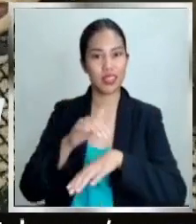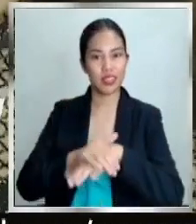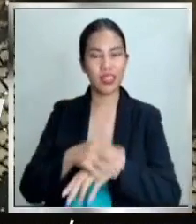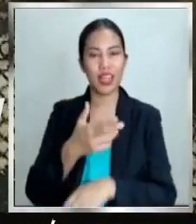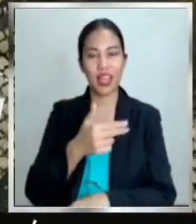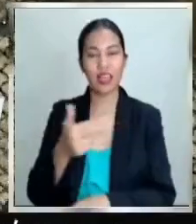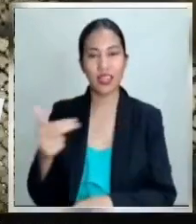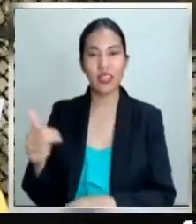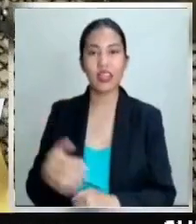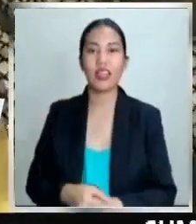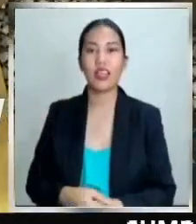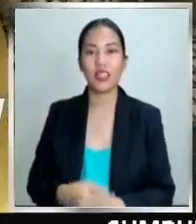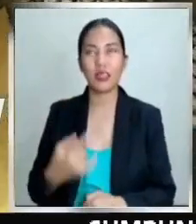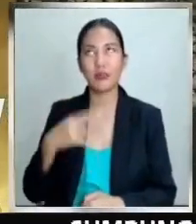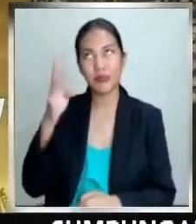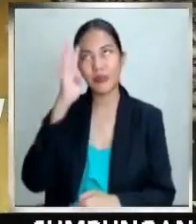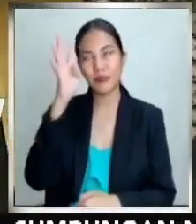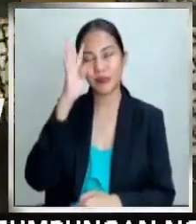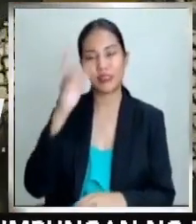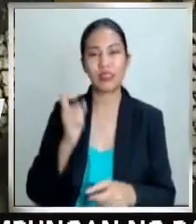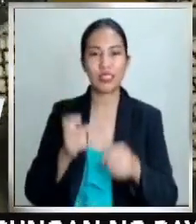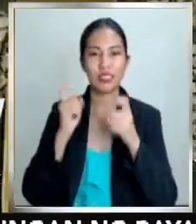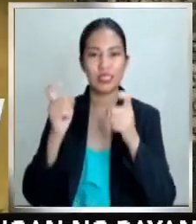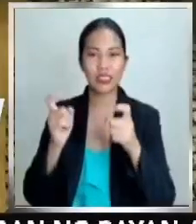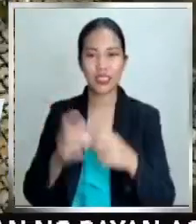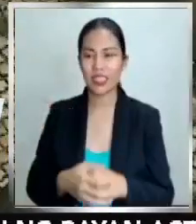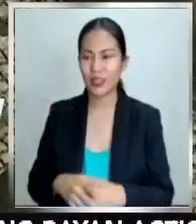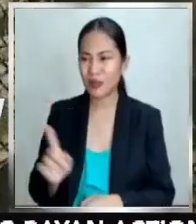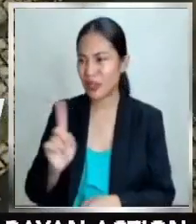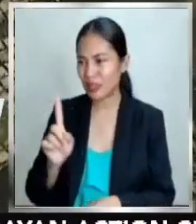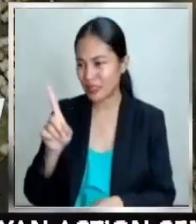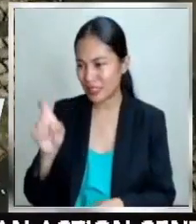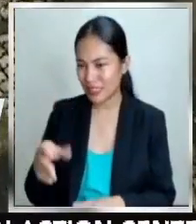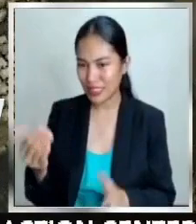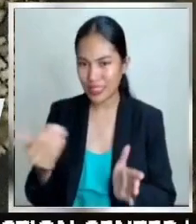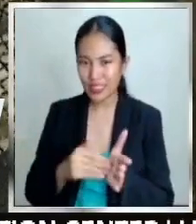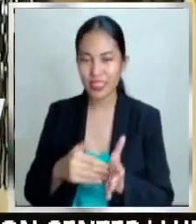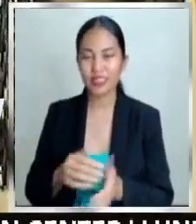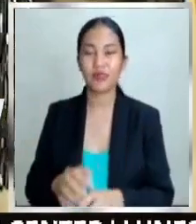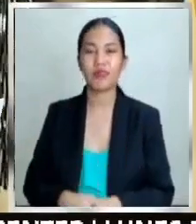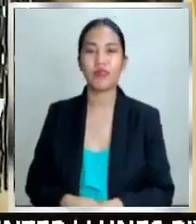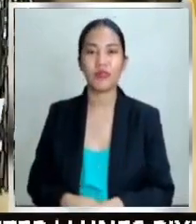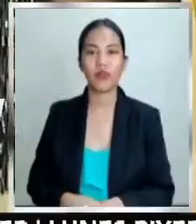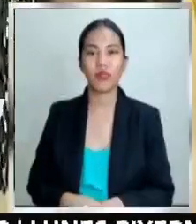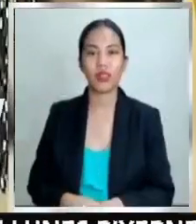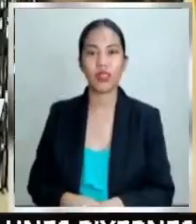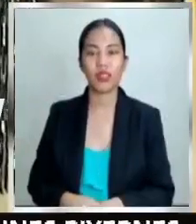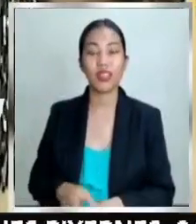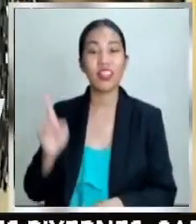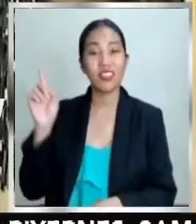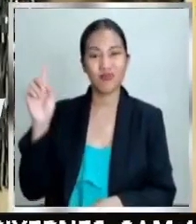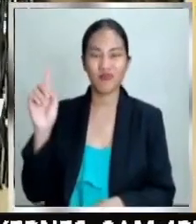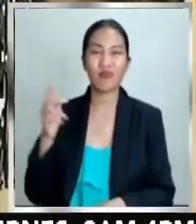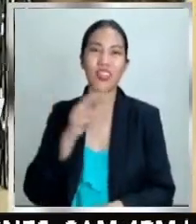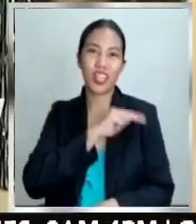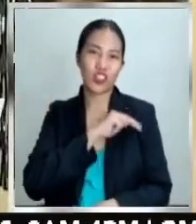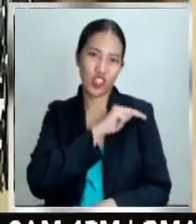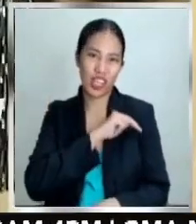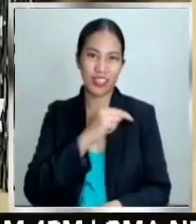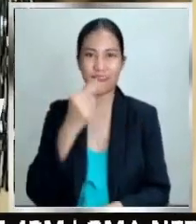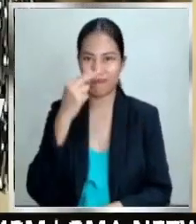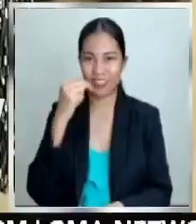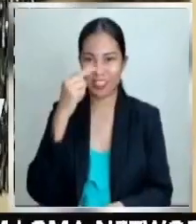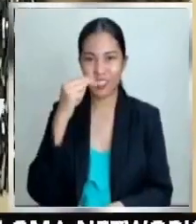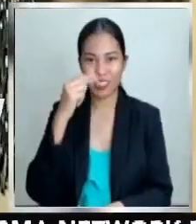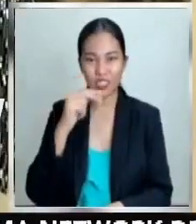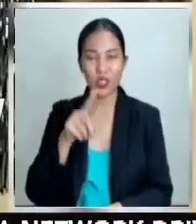kagad. Ano nga ulit yung tanong? Lumabas ang pagiging likas na komedyante ni Herlyn Budol sa question and answer segment